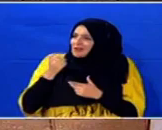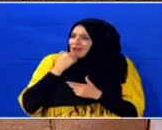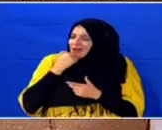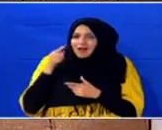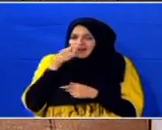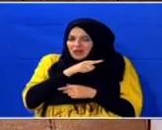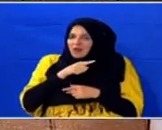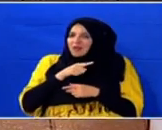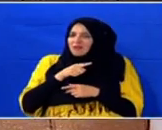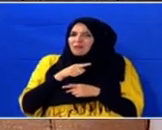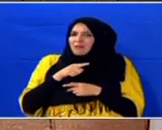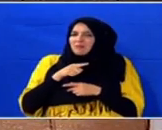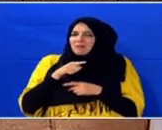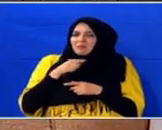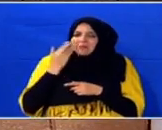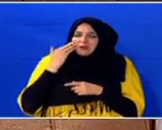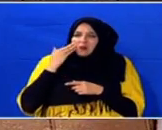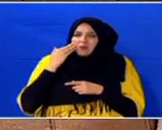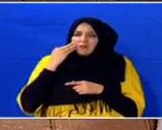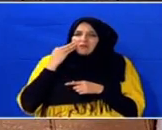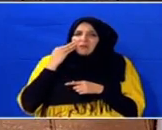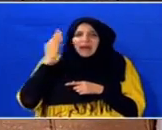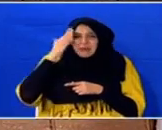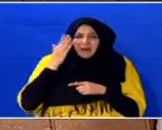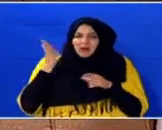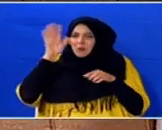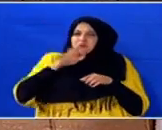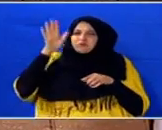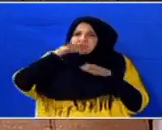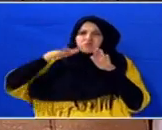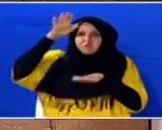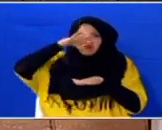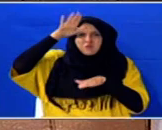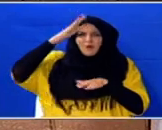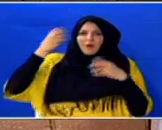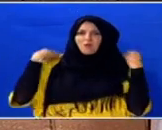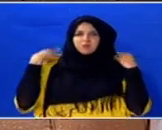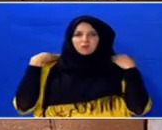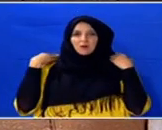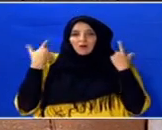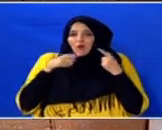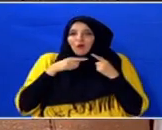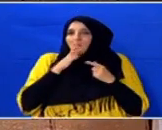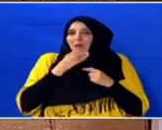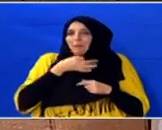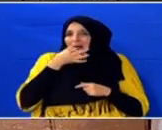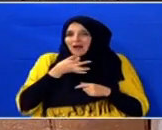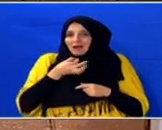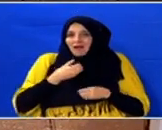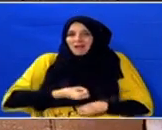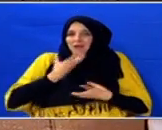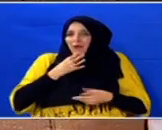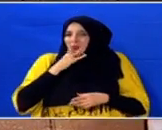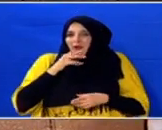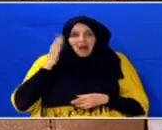حمل الدابة ما لا تحتمل، والدواب لا تستطيع أن ترفع الشكوى، لا يمكن أن